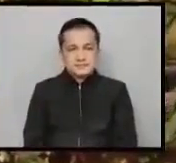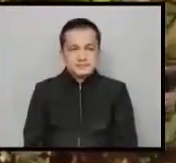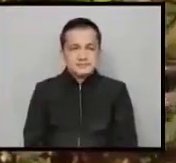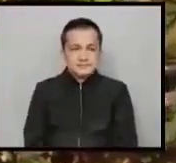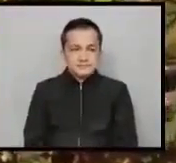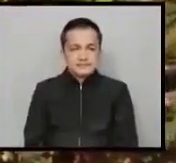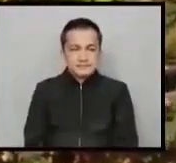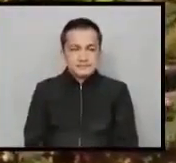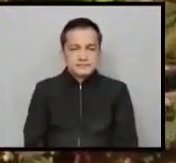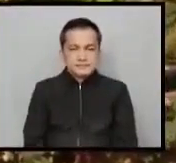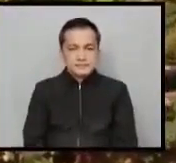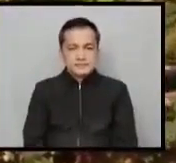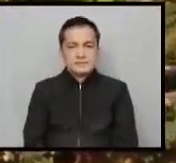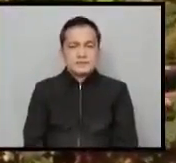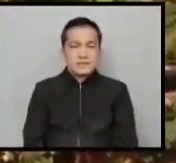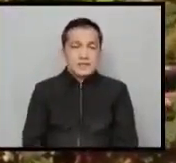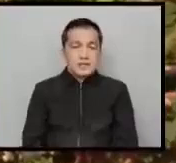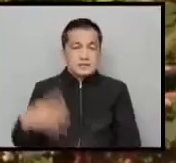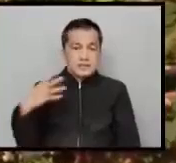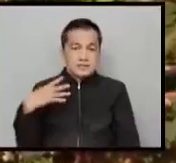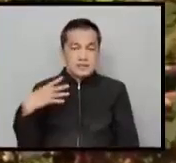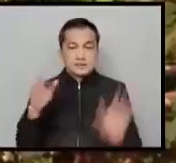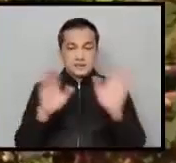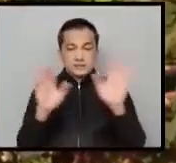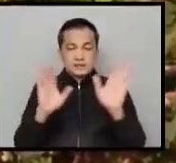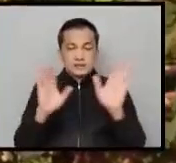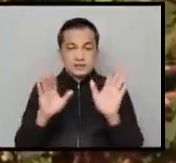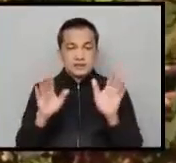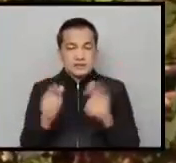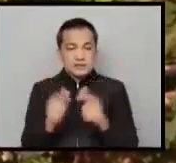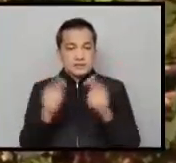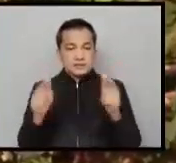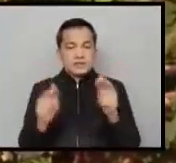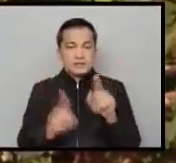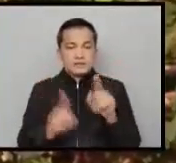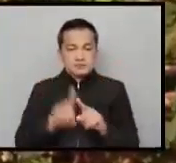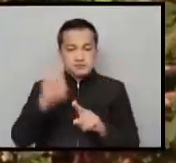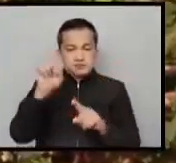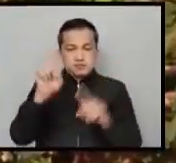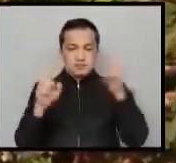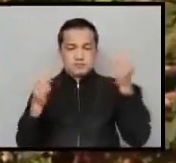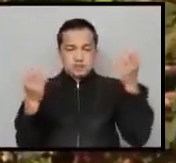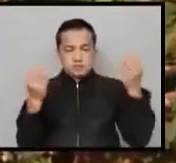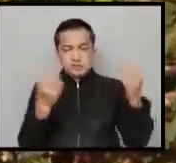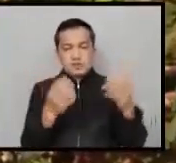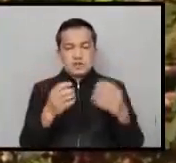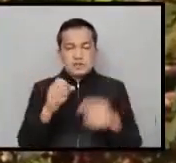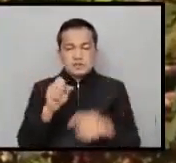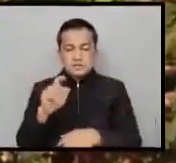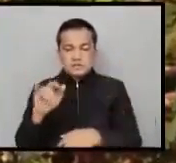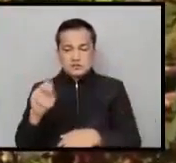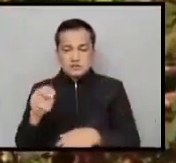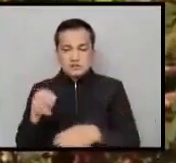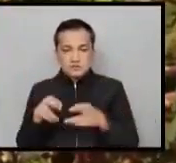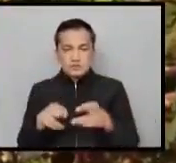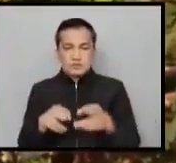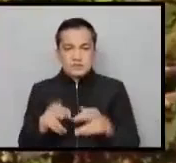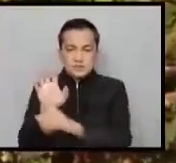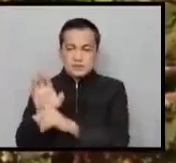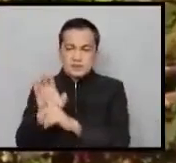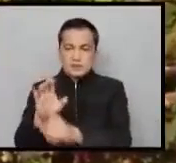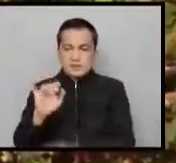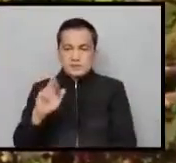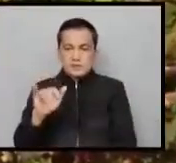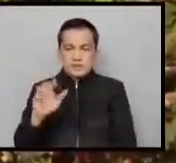Inaabangan naman sa Linggo ang Grand Fireworks Display sa Session Road at sa tanyag na Burnham Park sa pagtatapos